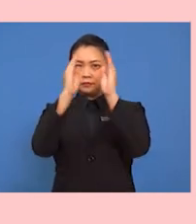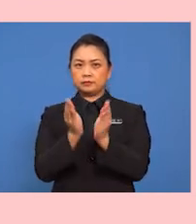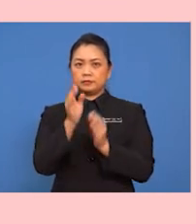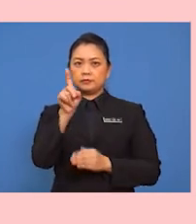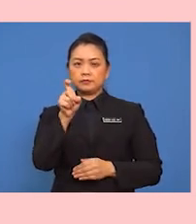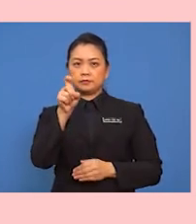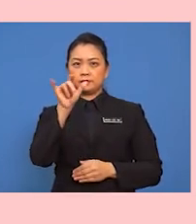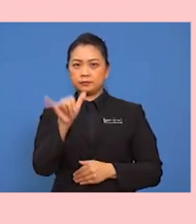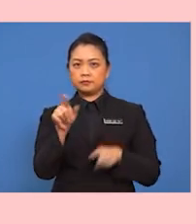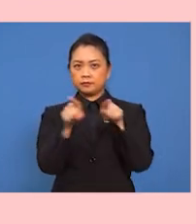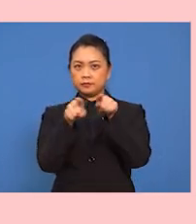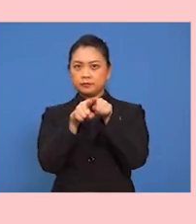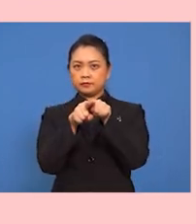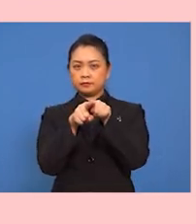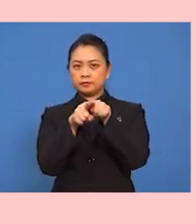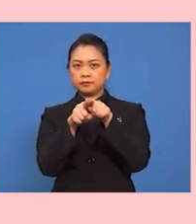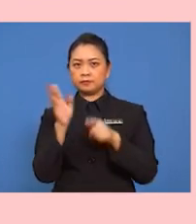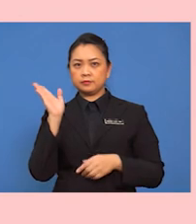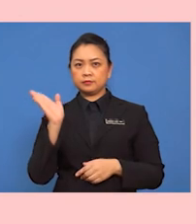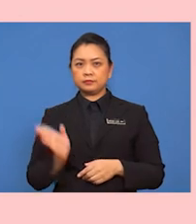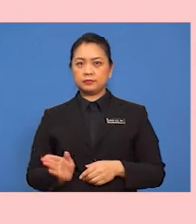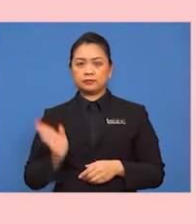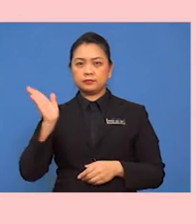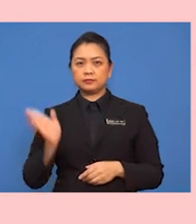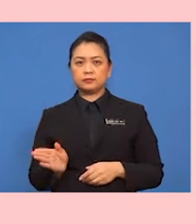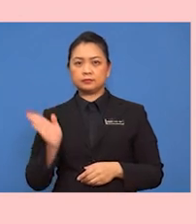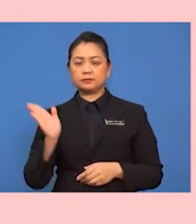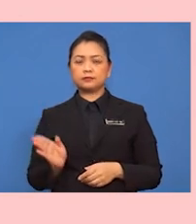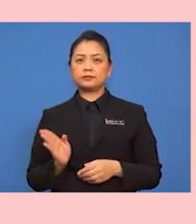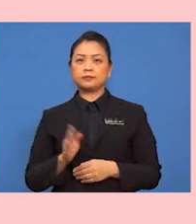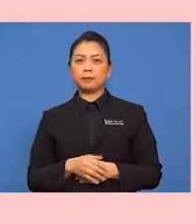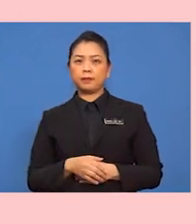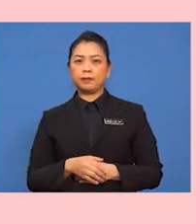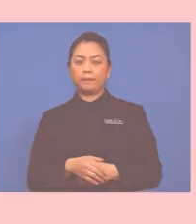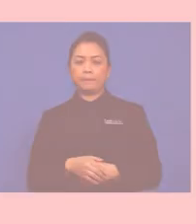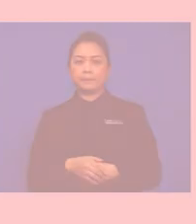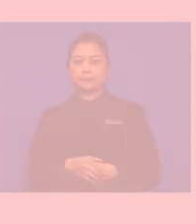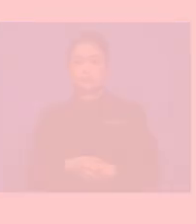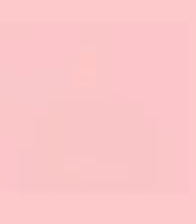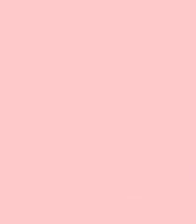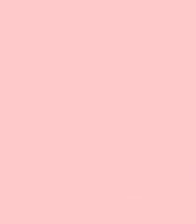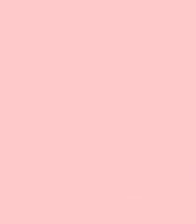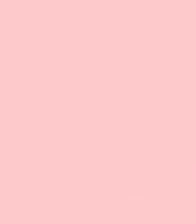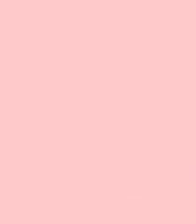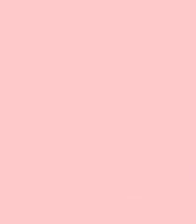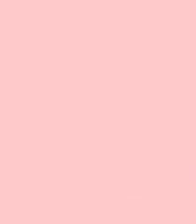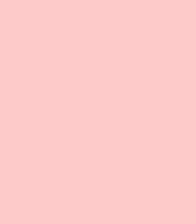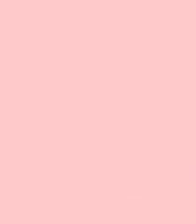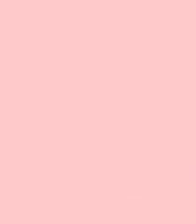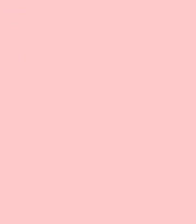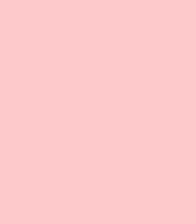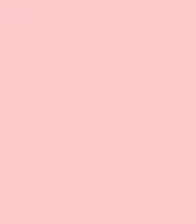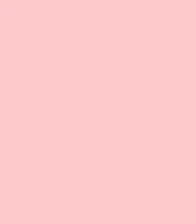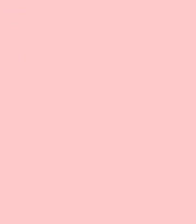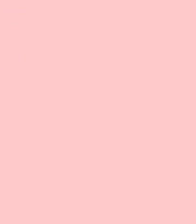sama dengan satu per empat darab tiga tolak lima